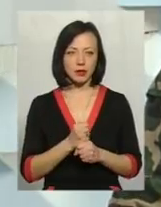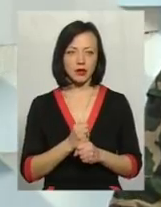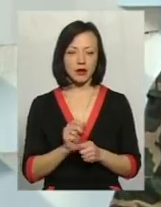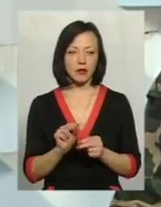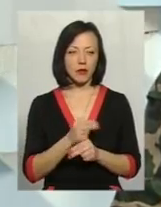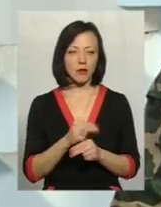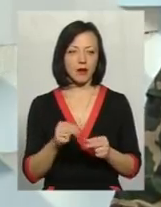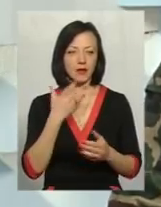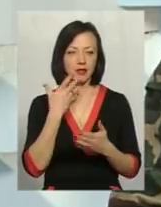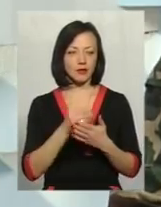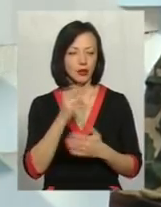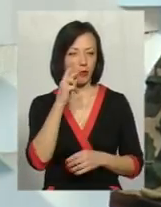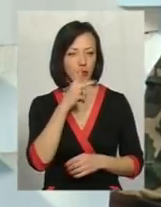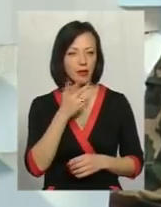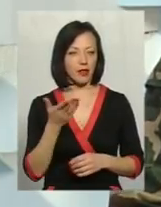поправили свої помилки.